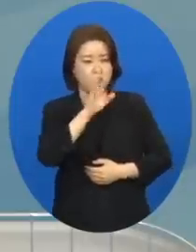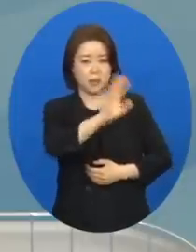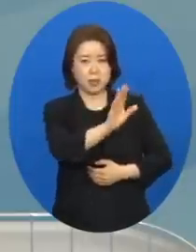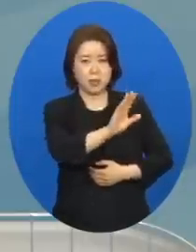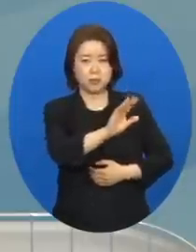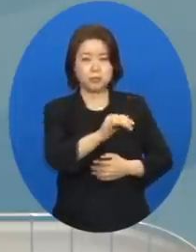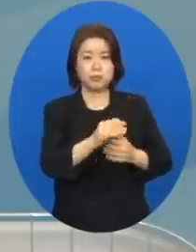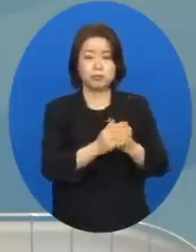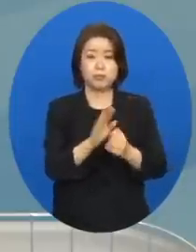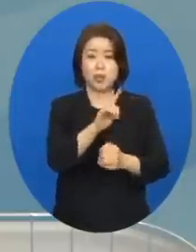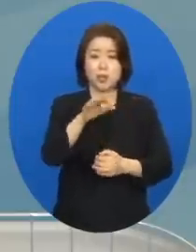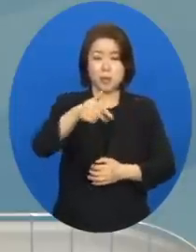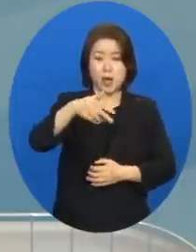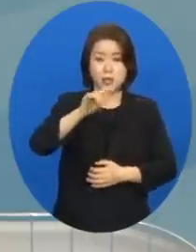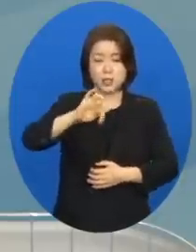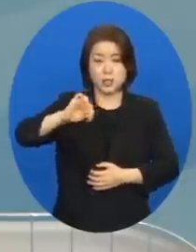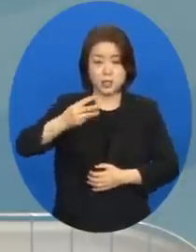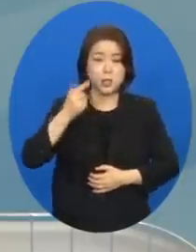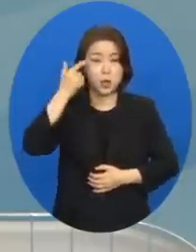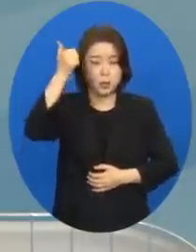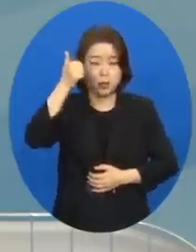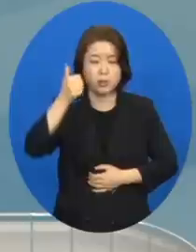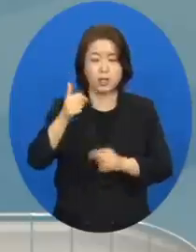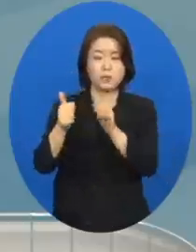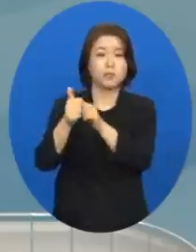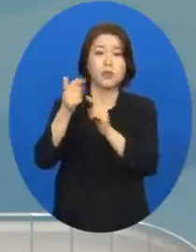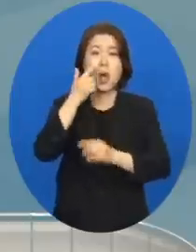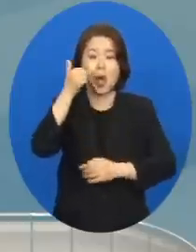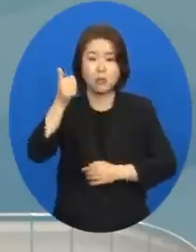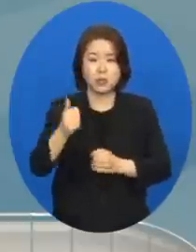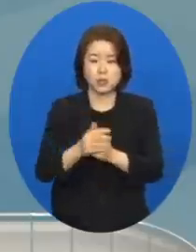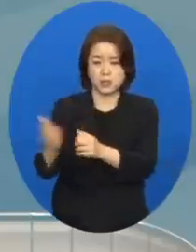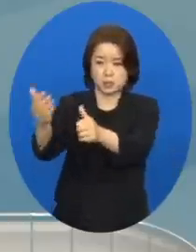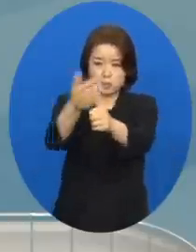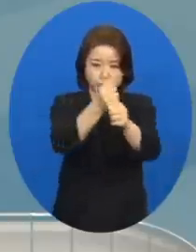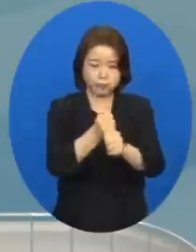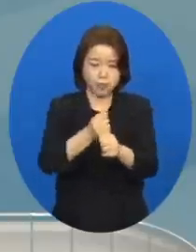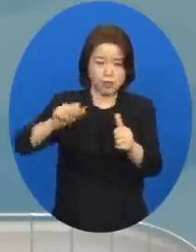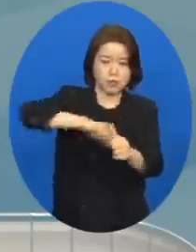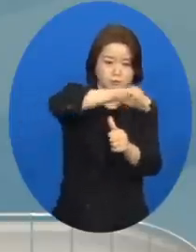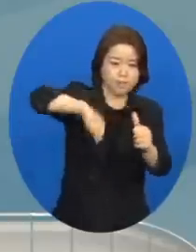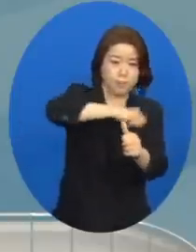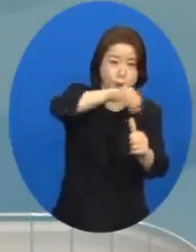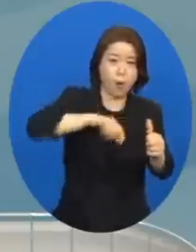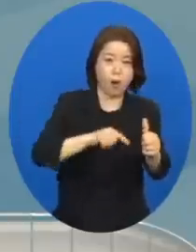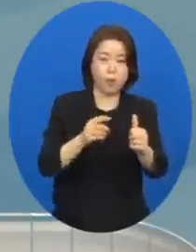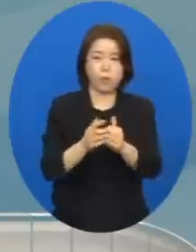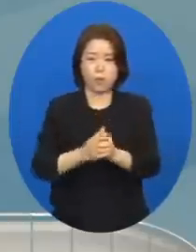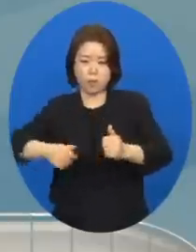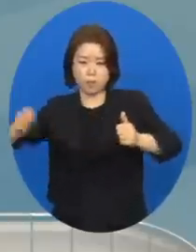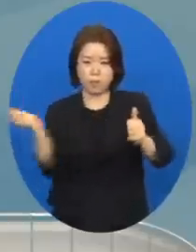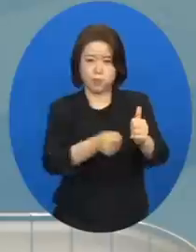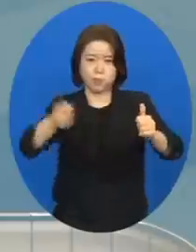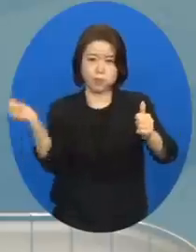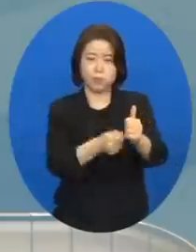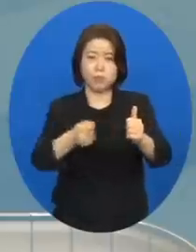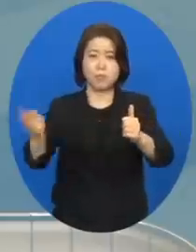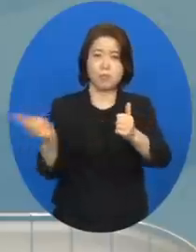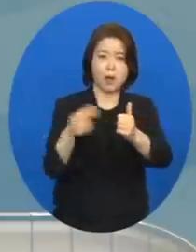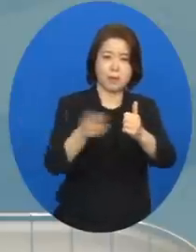방지일 목사님 부친을 붙들어 묶어놓고 그리고 몽둥이질을 했습니다.